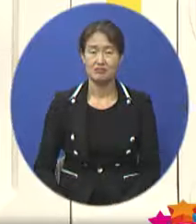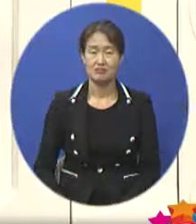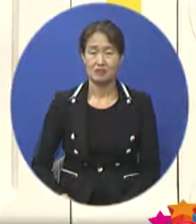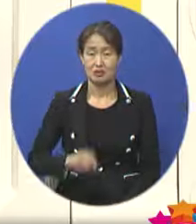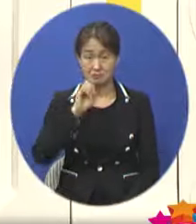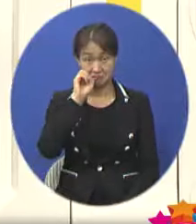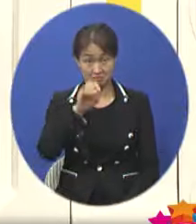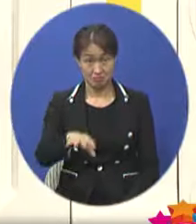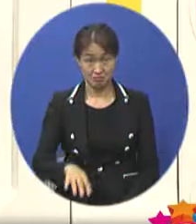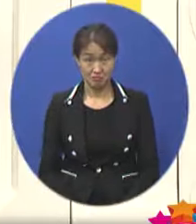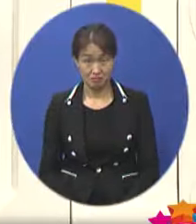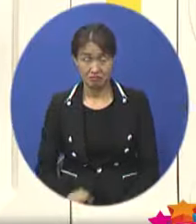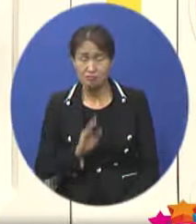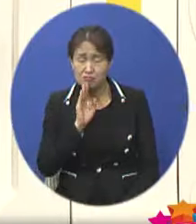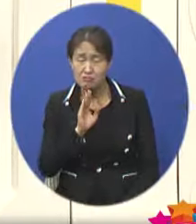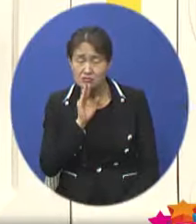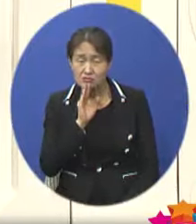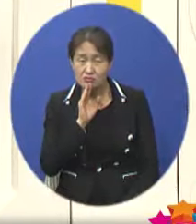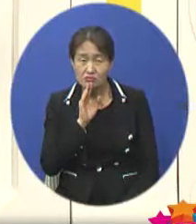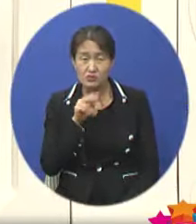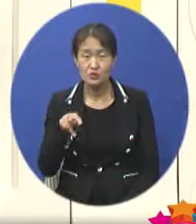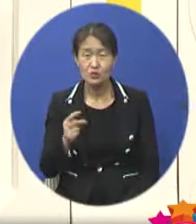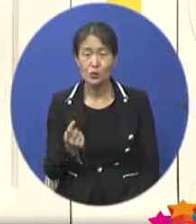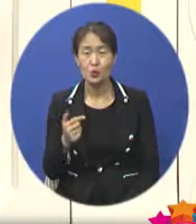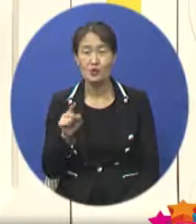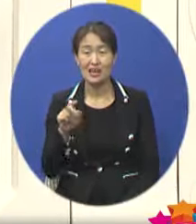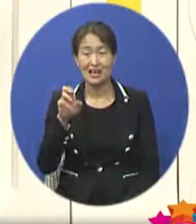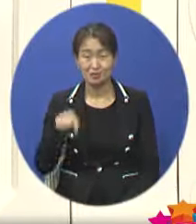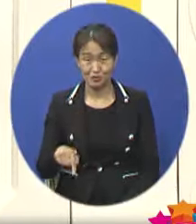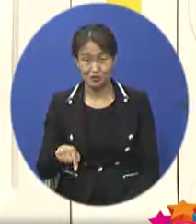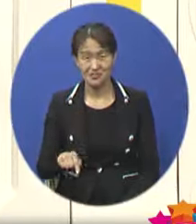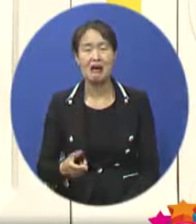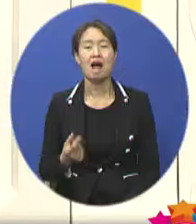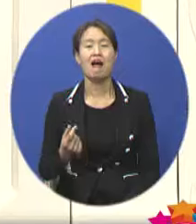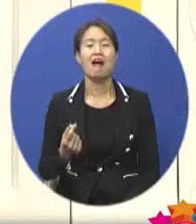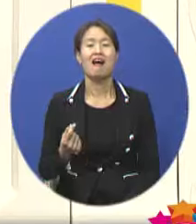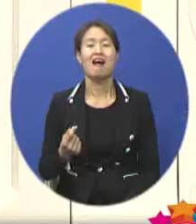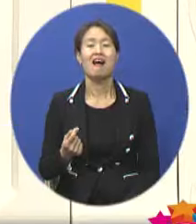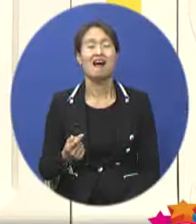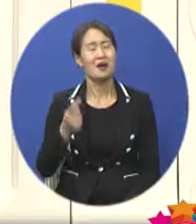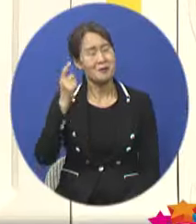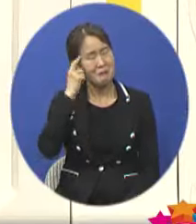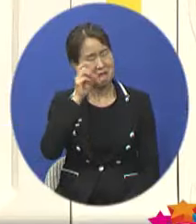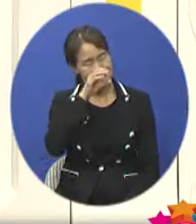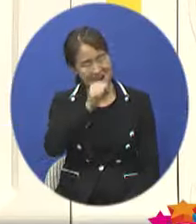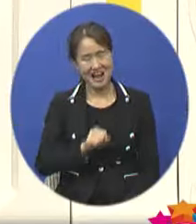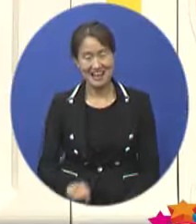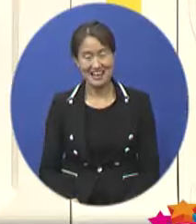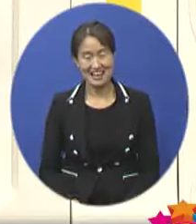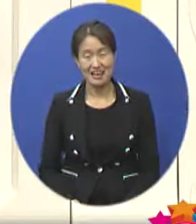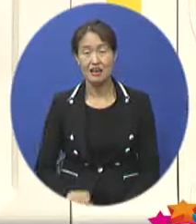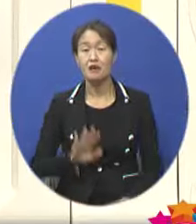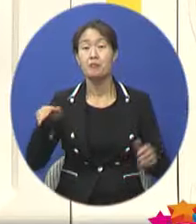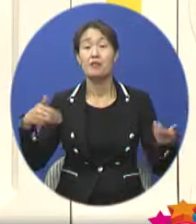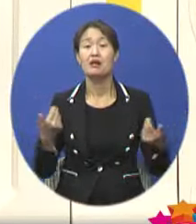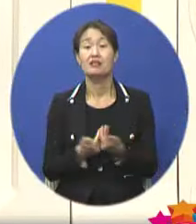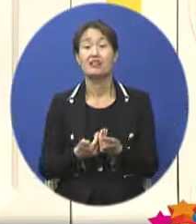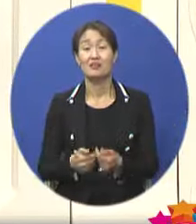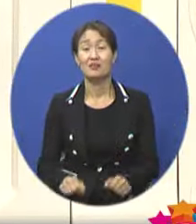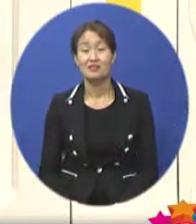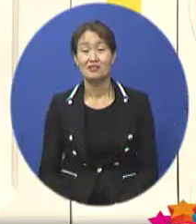나무다고 이겨. 그런 나무가 있으면 네. 소나무겠네. 소나무? 아 맞죠. 와 이제 세상에. 머리가 좀 돌아가네. 네. 근데 네. 반대로.